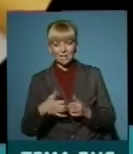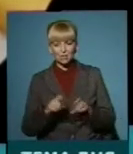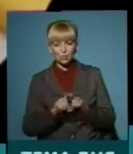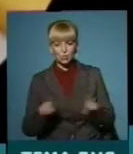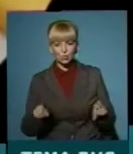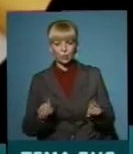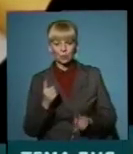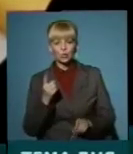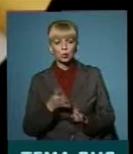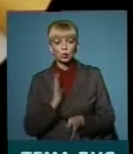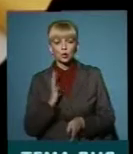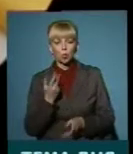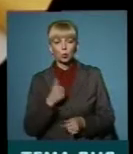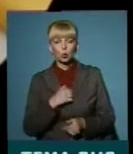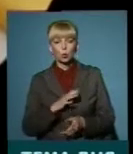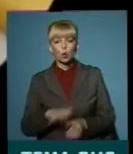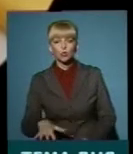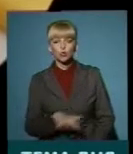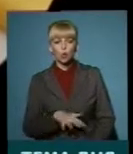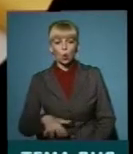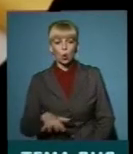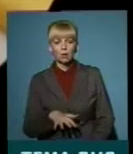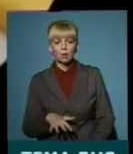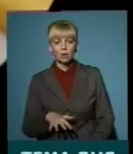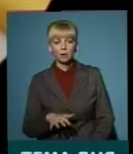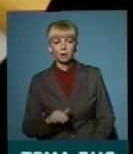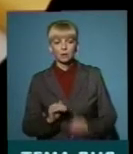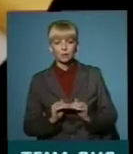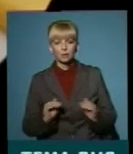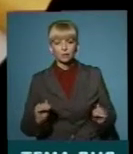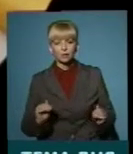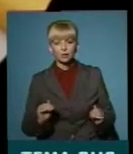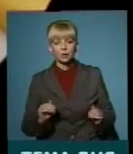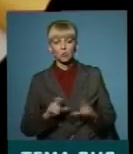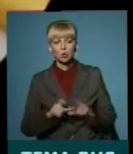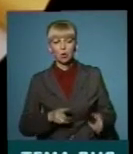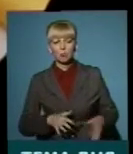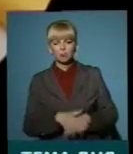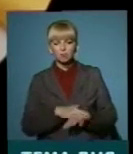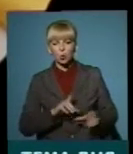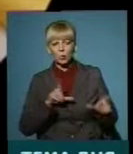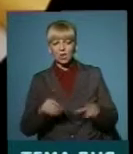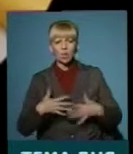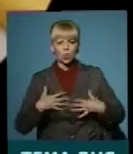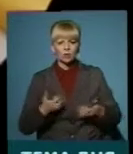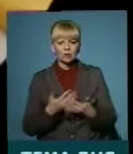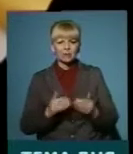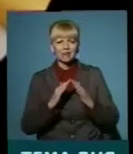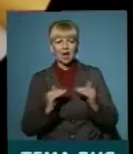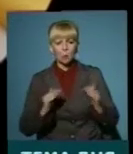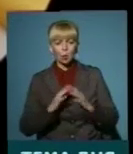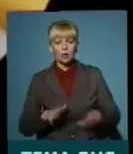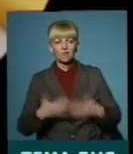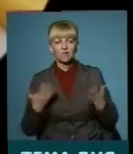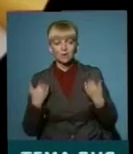школі. В першу чергу, коли в нас була зона, у нас дітки наші школи масово їздили на оздоровлення, в різні табори